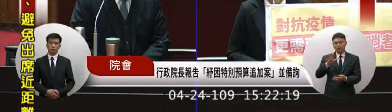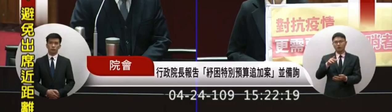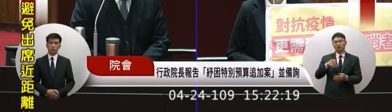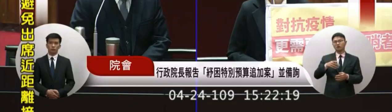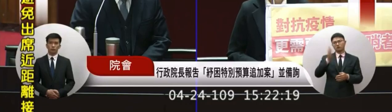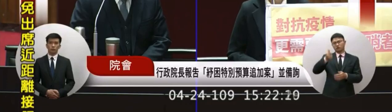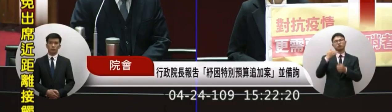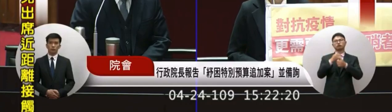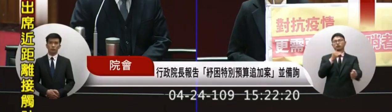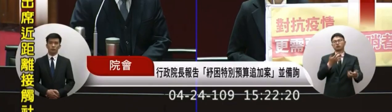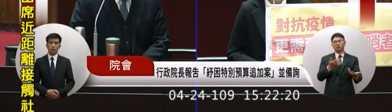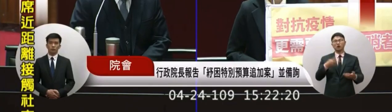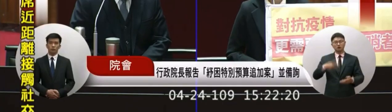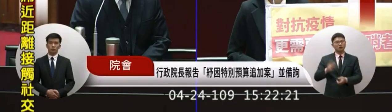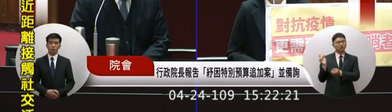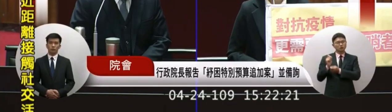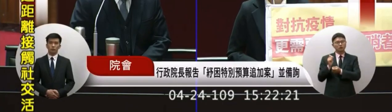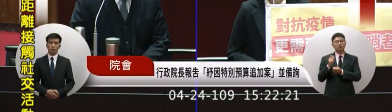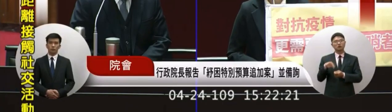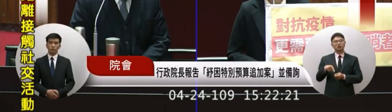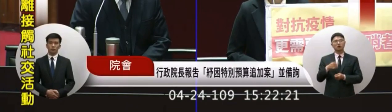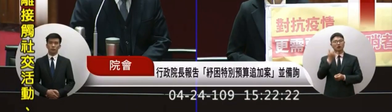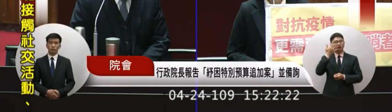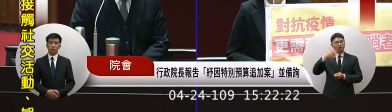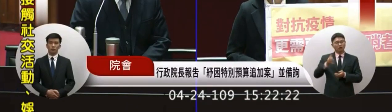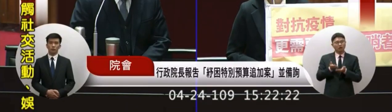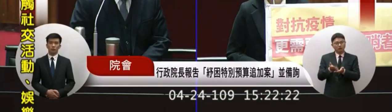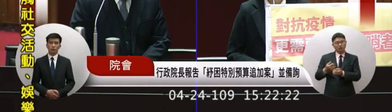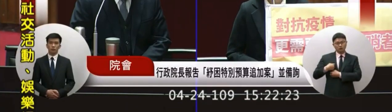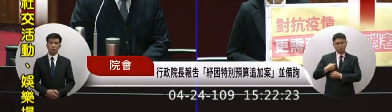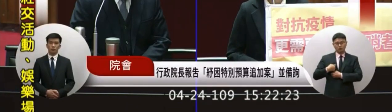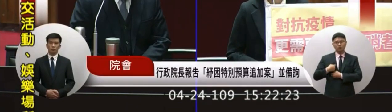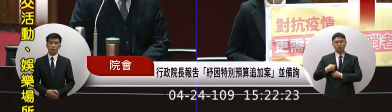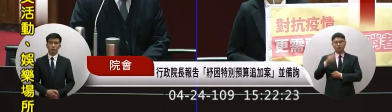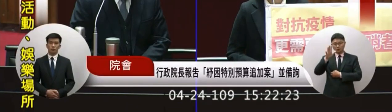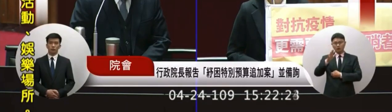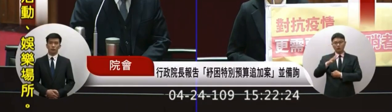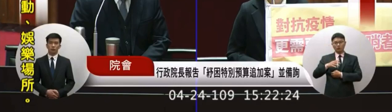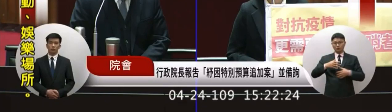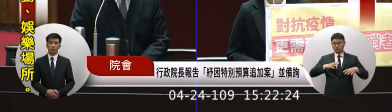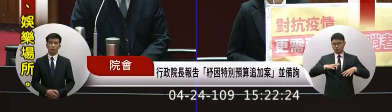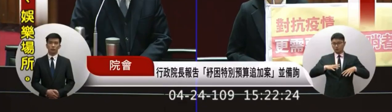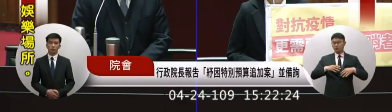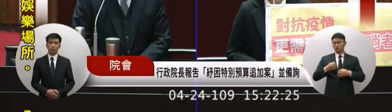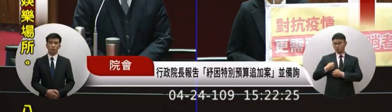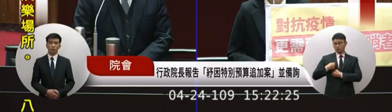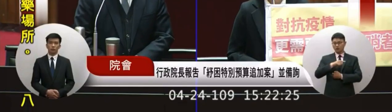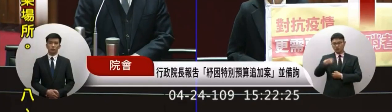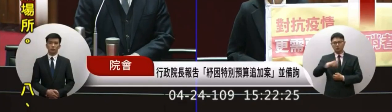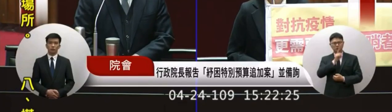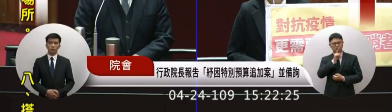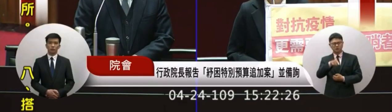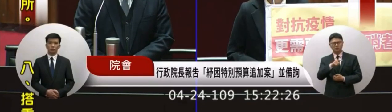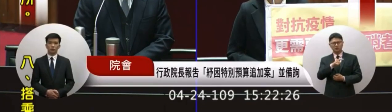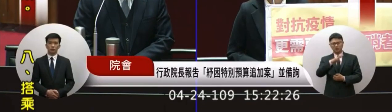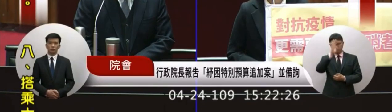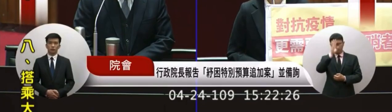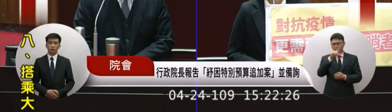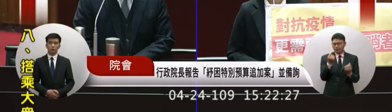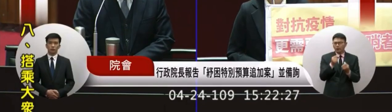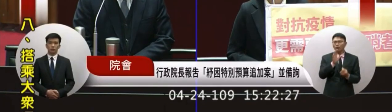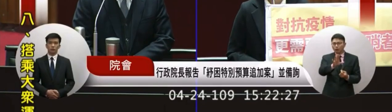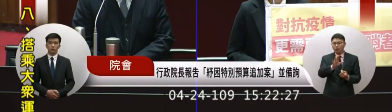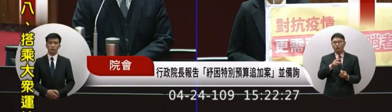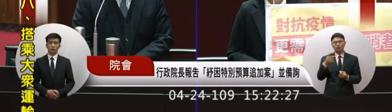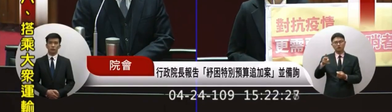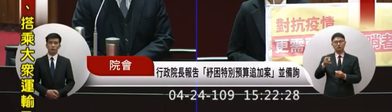海军的这个情况也是，就是有在疫调的过程中，有官兵其实提出了说有曾经有这样的疫情，那跟原本军方的说法不一致